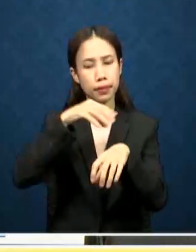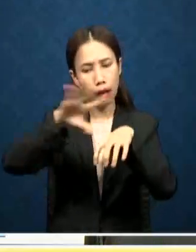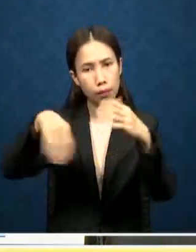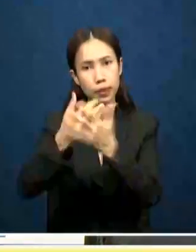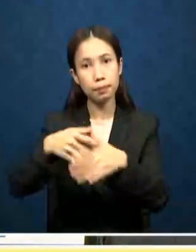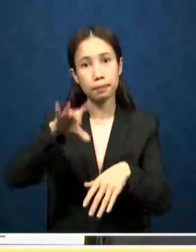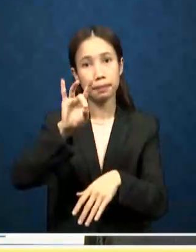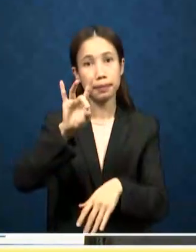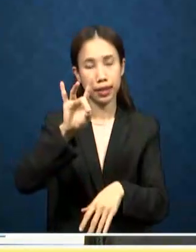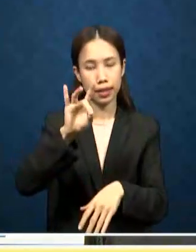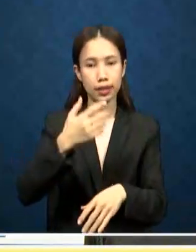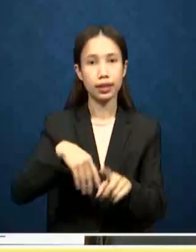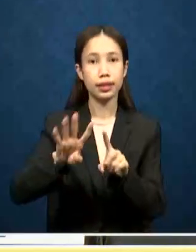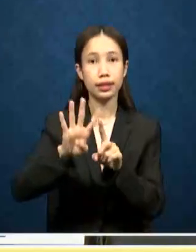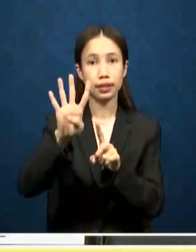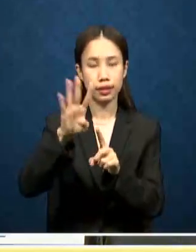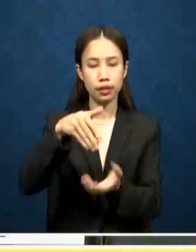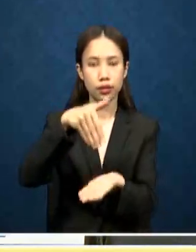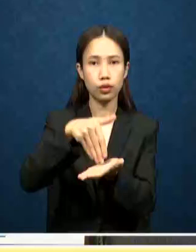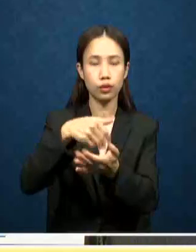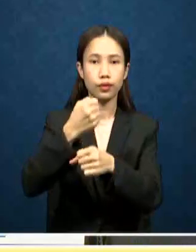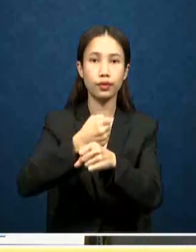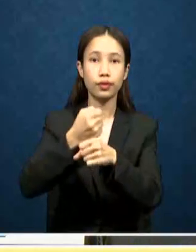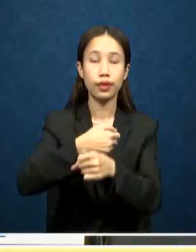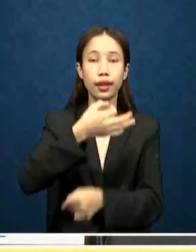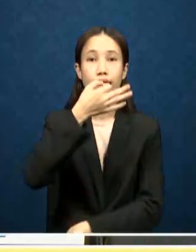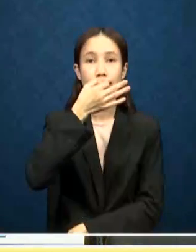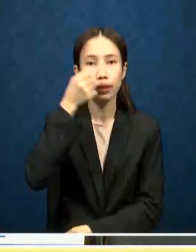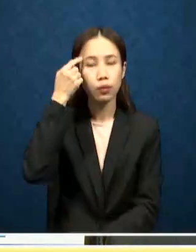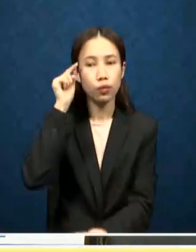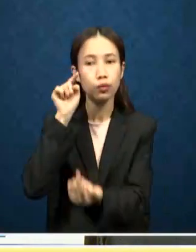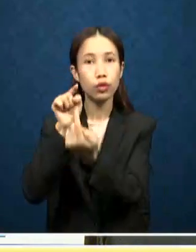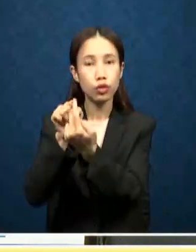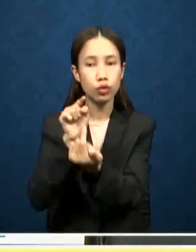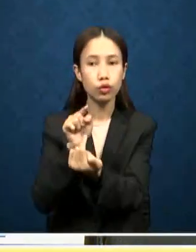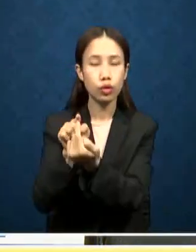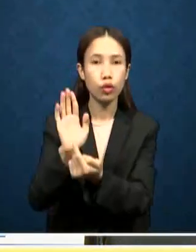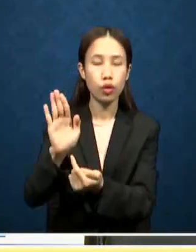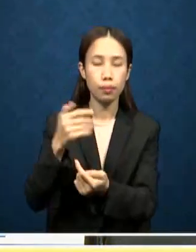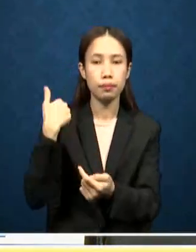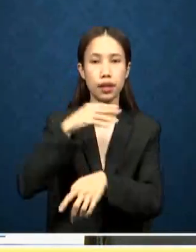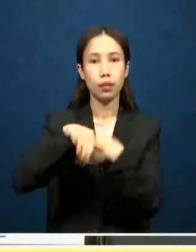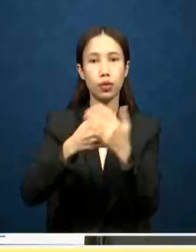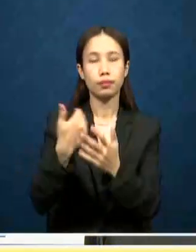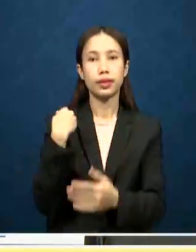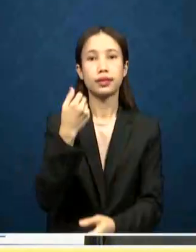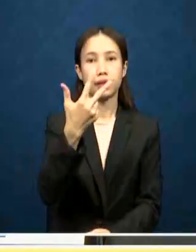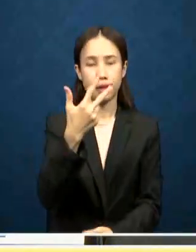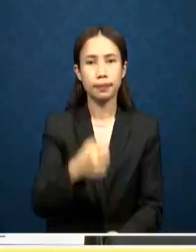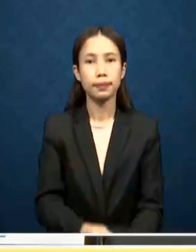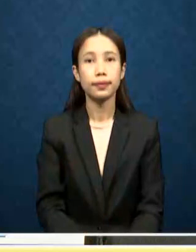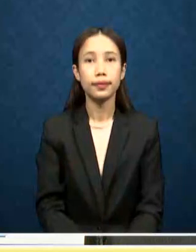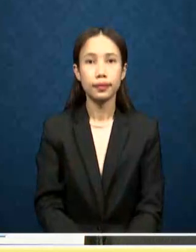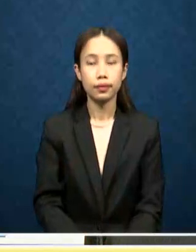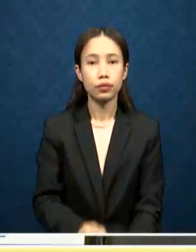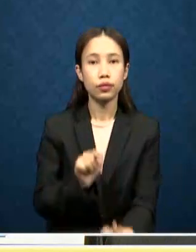แห่งและ 4ศูนย์ฝึกอาชีพที่ที่มีวัตถุประสงค์เฉพาะด้านหรือเฉพาะกิจจำนวน 3แห่งไปขึ้น